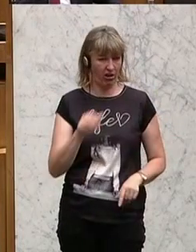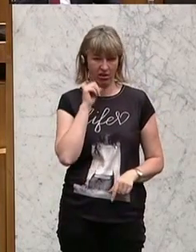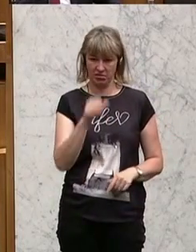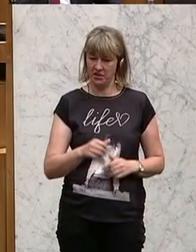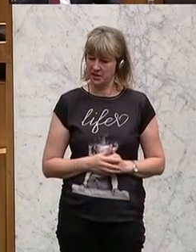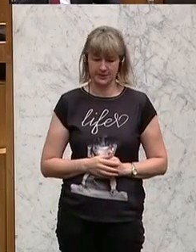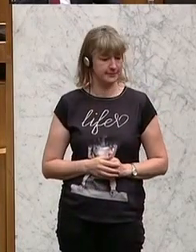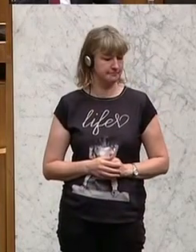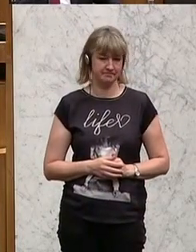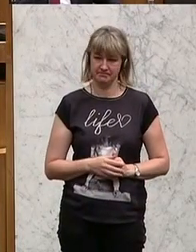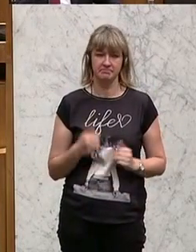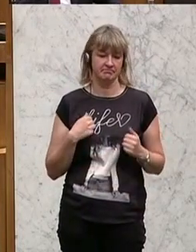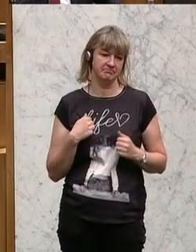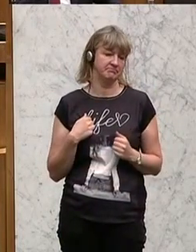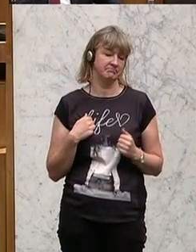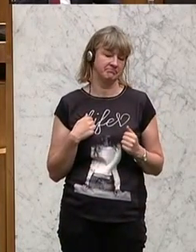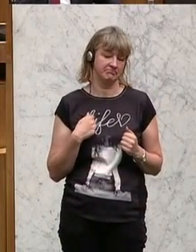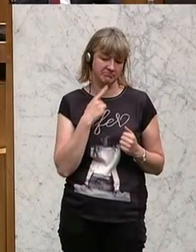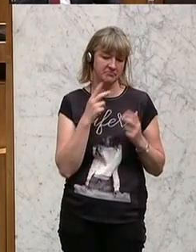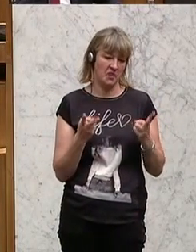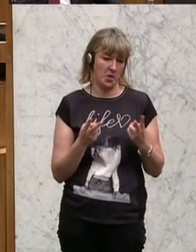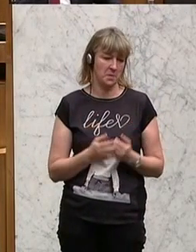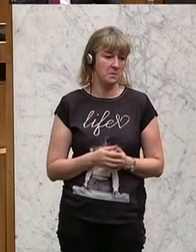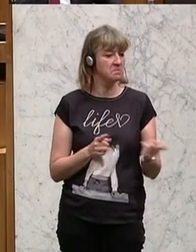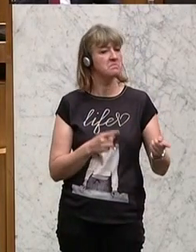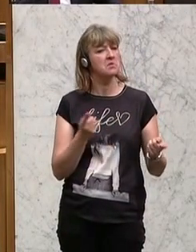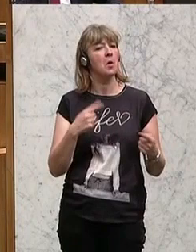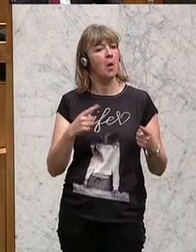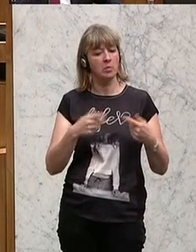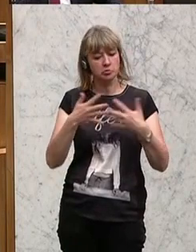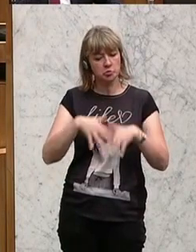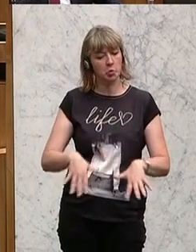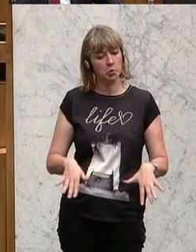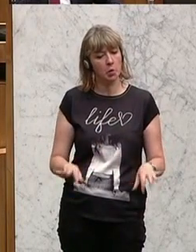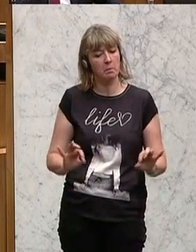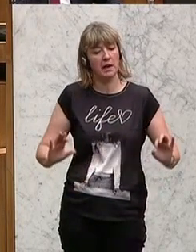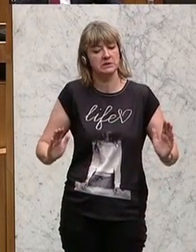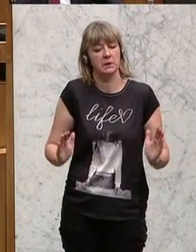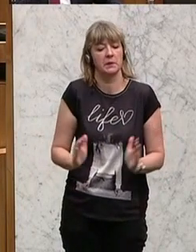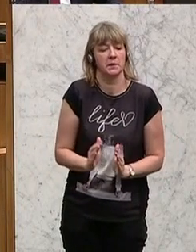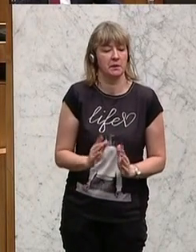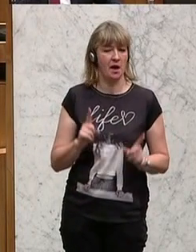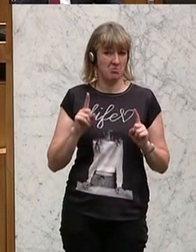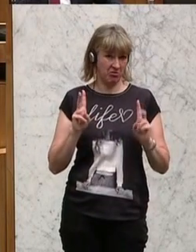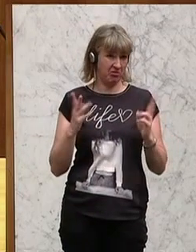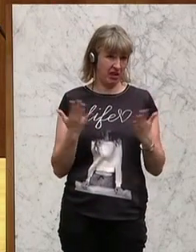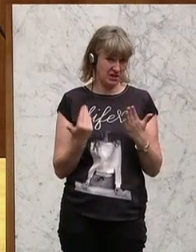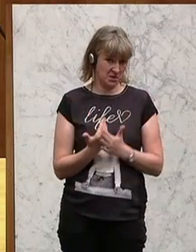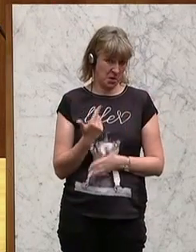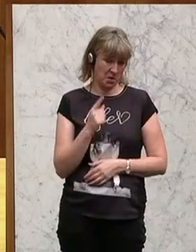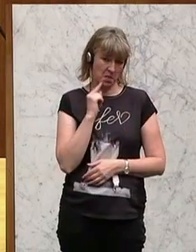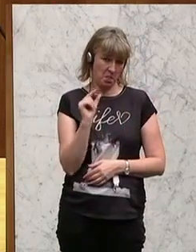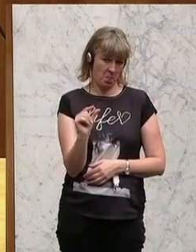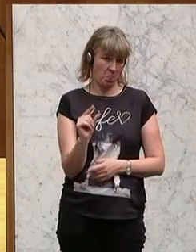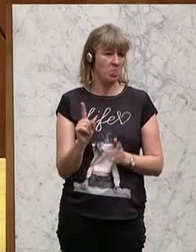Erneuerung. Und ich kann Ihnen noch sagen, warum. Sie hatten angekündigt, eine Strukturverschlankung. Die große Erneuerung ist lediglich, dass eine